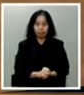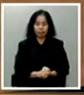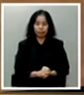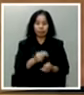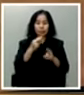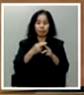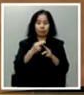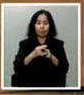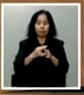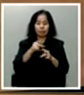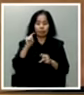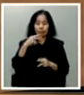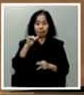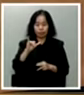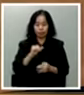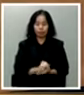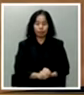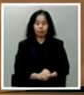ท่านธนยศทิมสุวรรณครับ